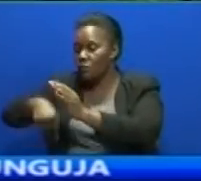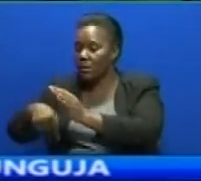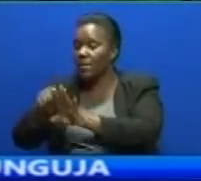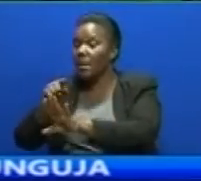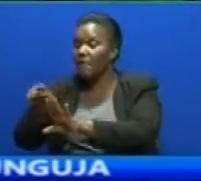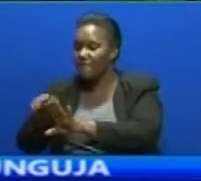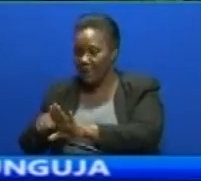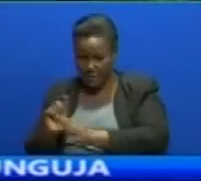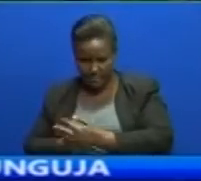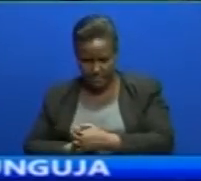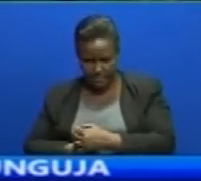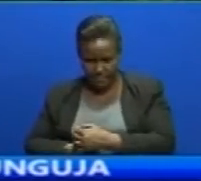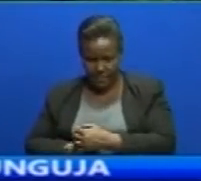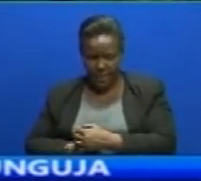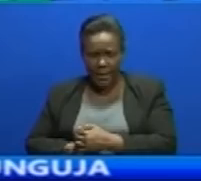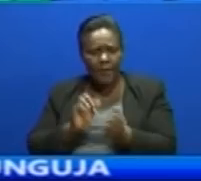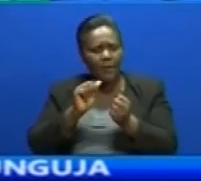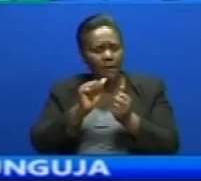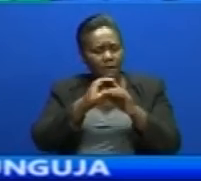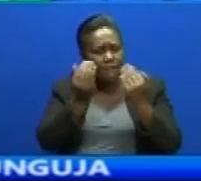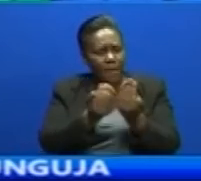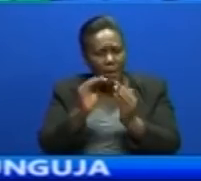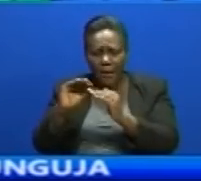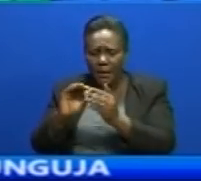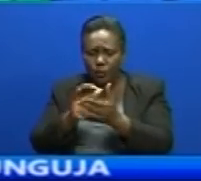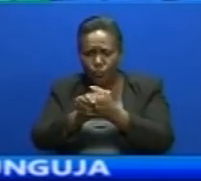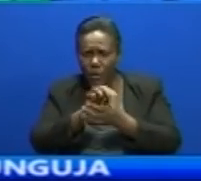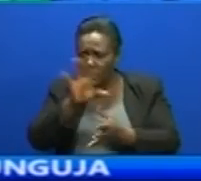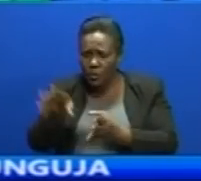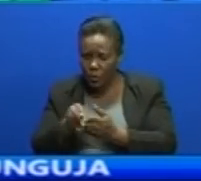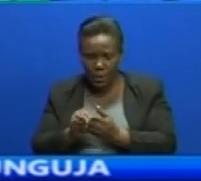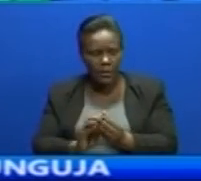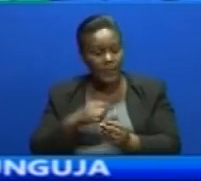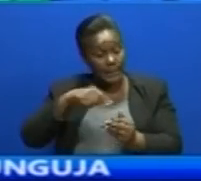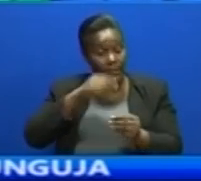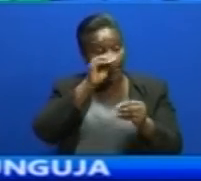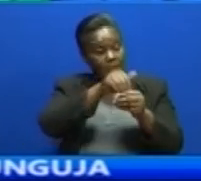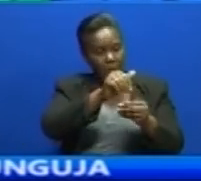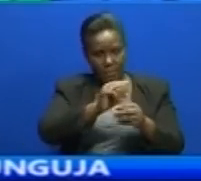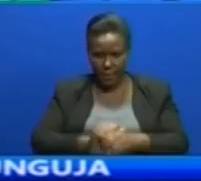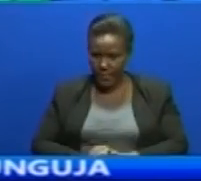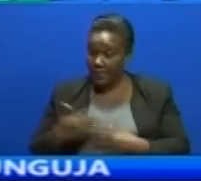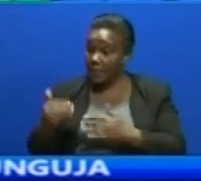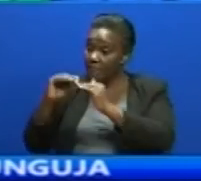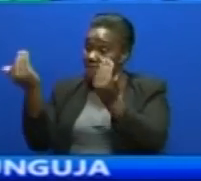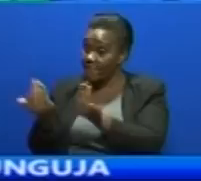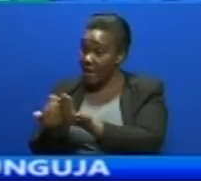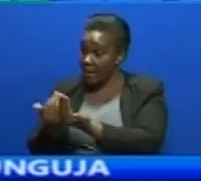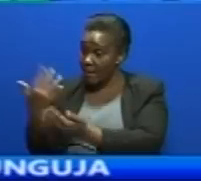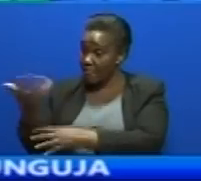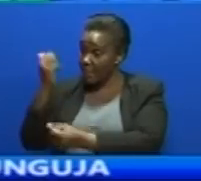tunashiriki na waone kwa vyama vya siasa vyote vilivyosajiliwa vitunze heshima ya uhuru wetu.